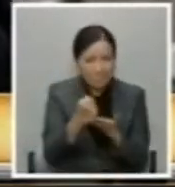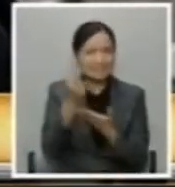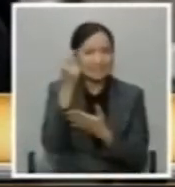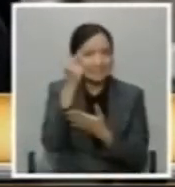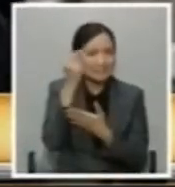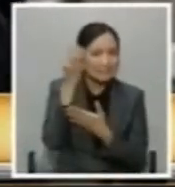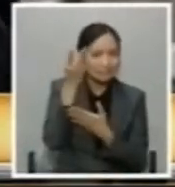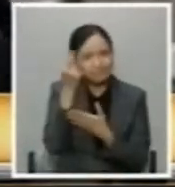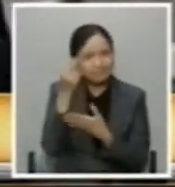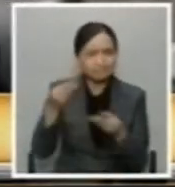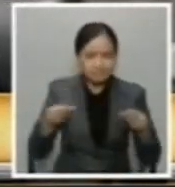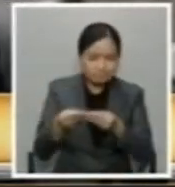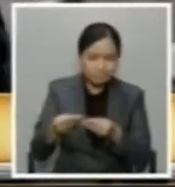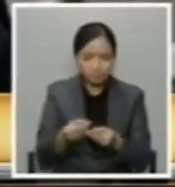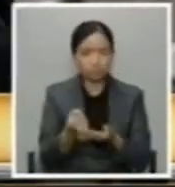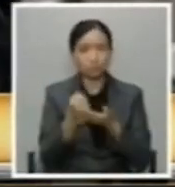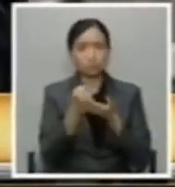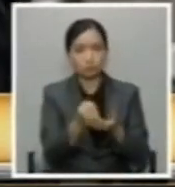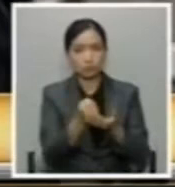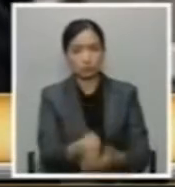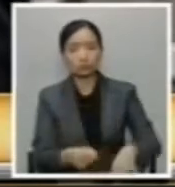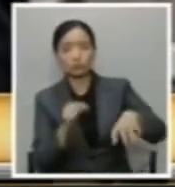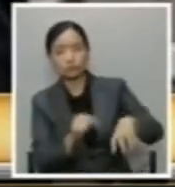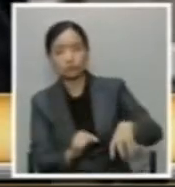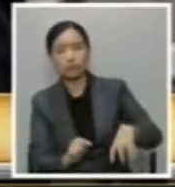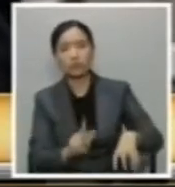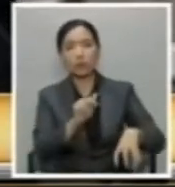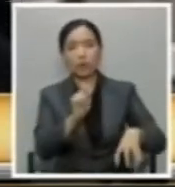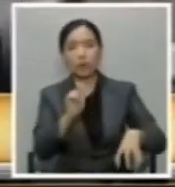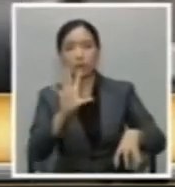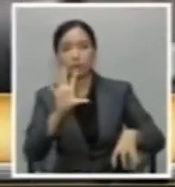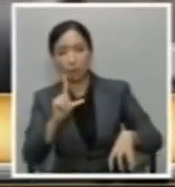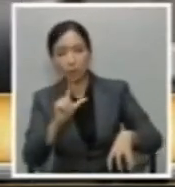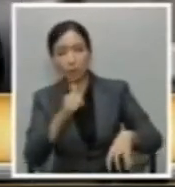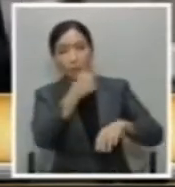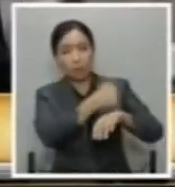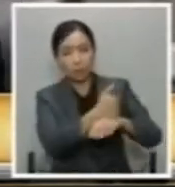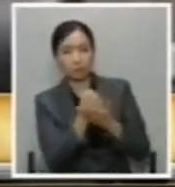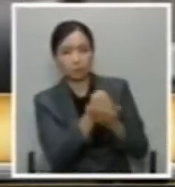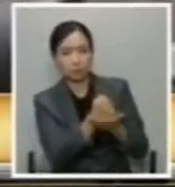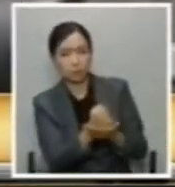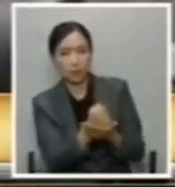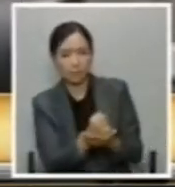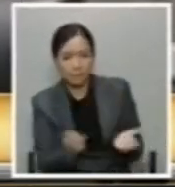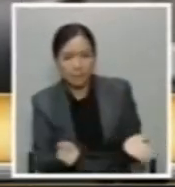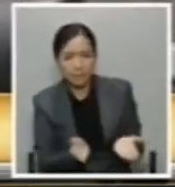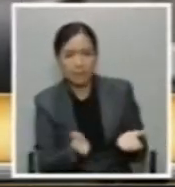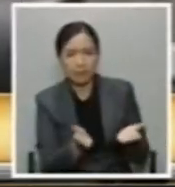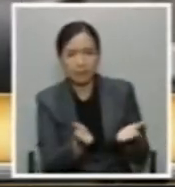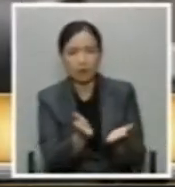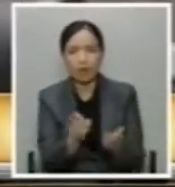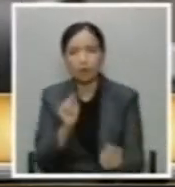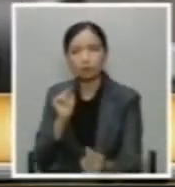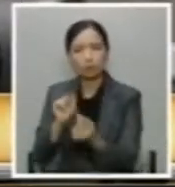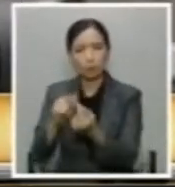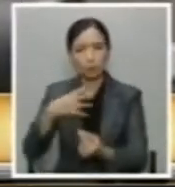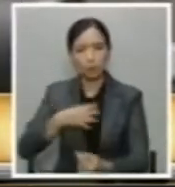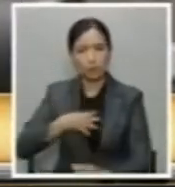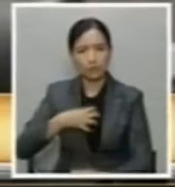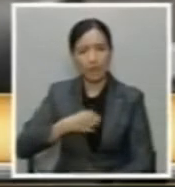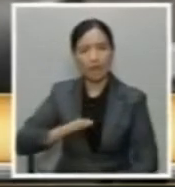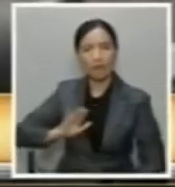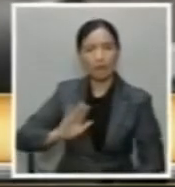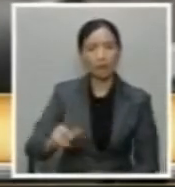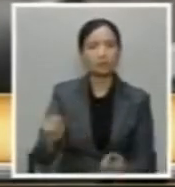าเราจะช่วยผู้บริหารของกอช.เนี่ยขับเคลื่อนกอช.ให้ตอบโจทย์ความต้องการของสังคมได้ยังไงวันนี้เนี่ยมี